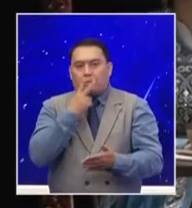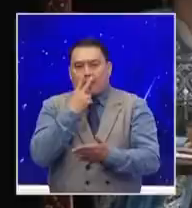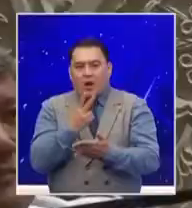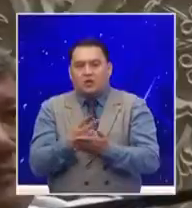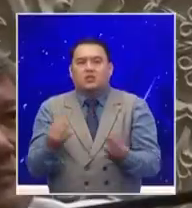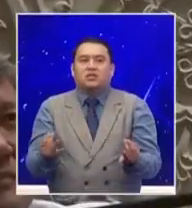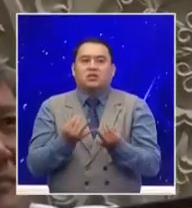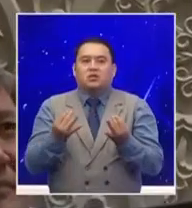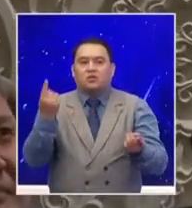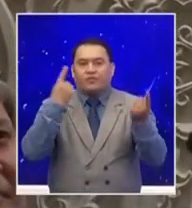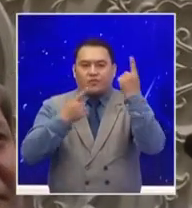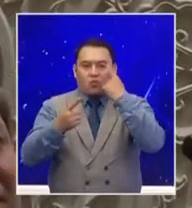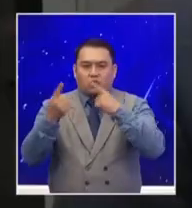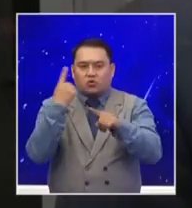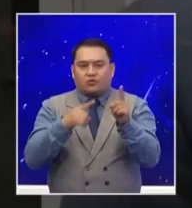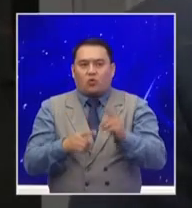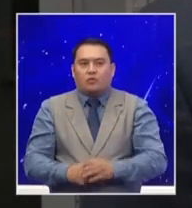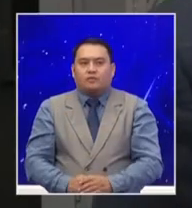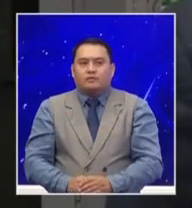большой интерес к творчеству Шабы.